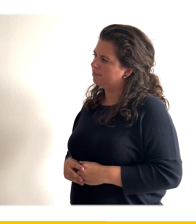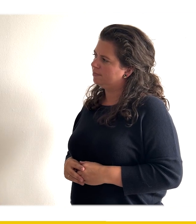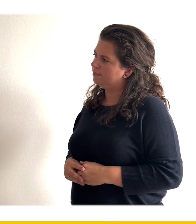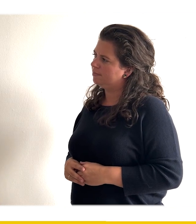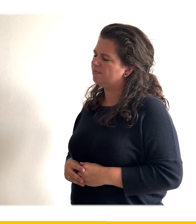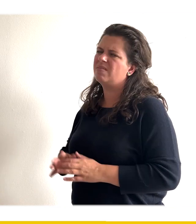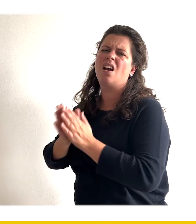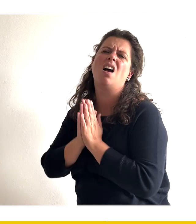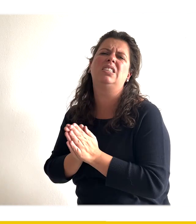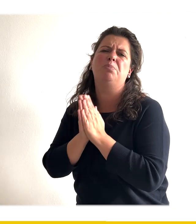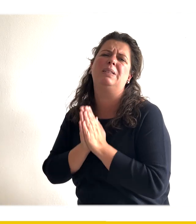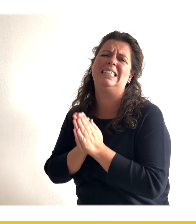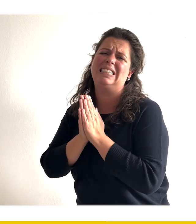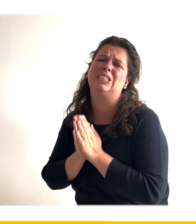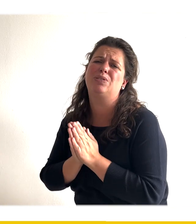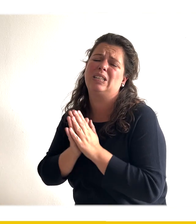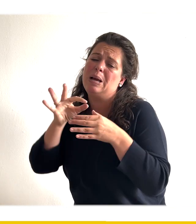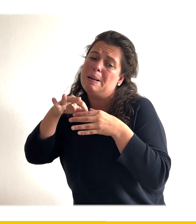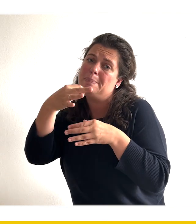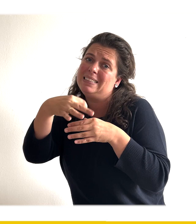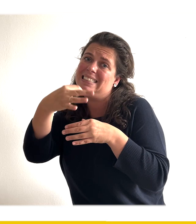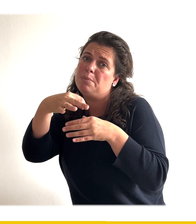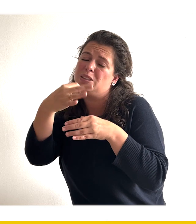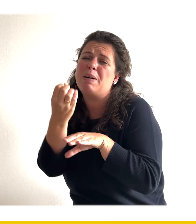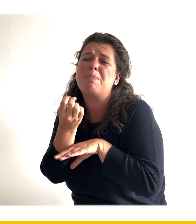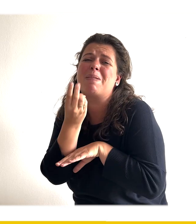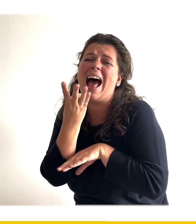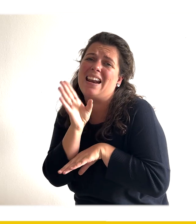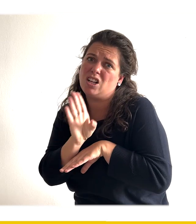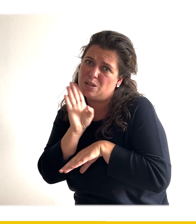Oh, alsjeblieft, mag ik een paar chipjes, Sophie?